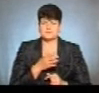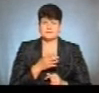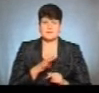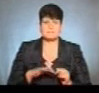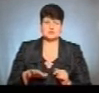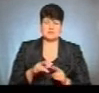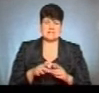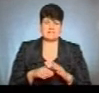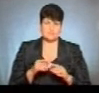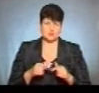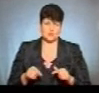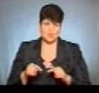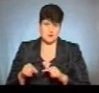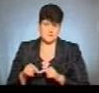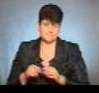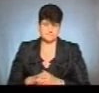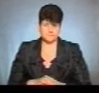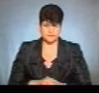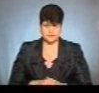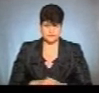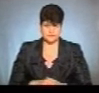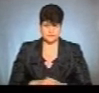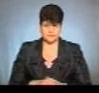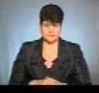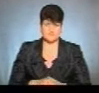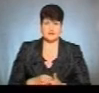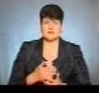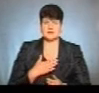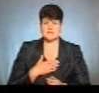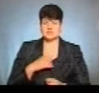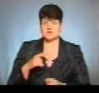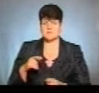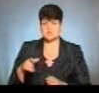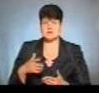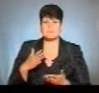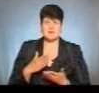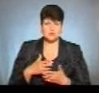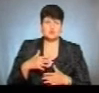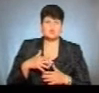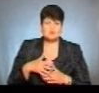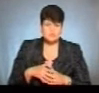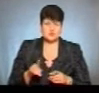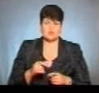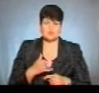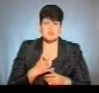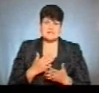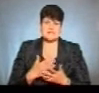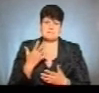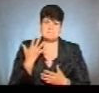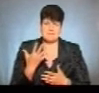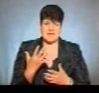мажоритарних виборчих округах? Ну, наші мешканці мають розуміти, що у нас є 5 виборчих